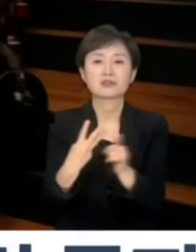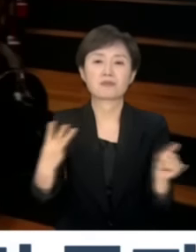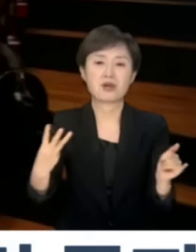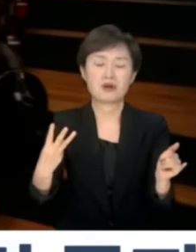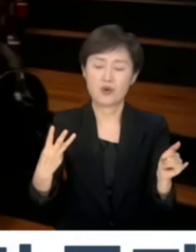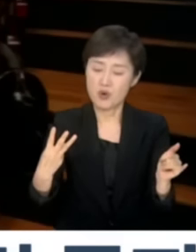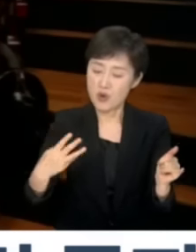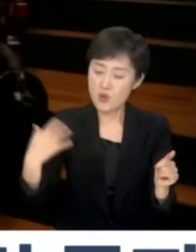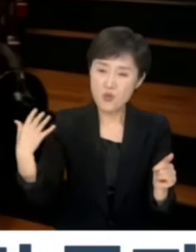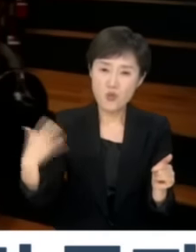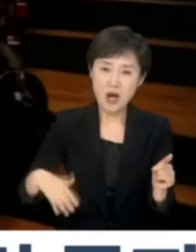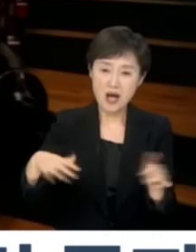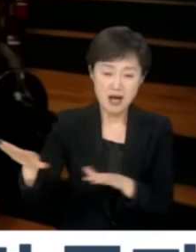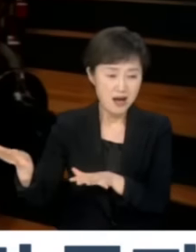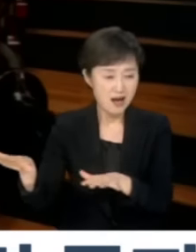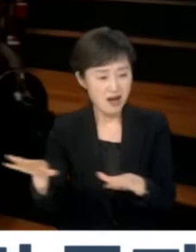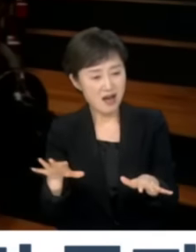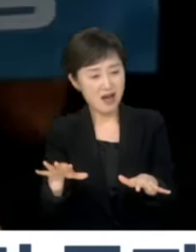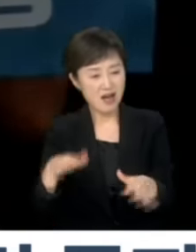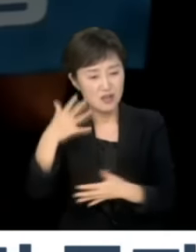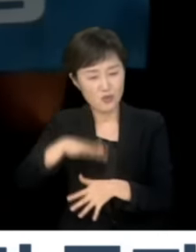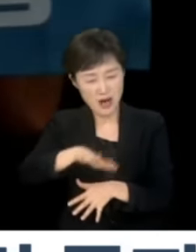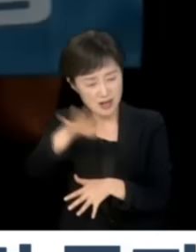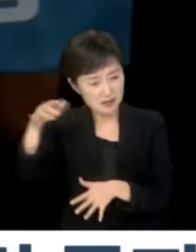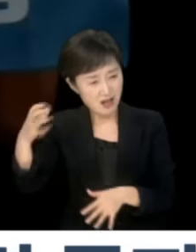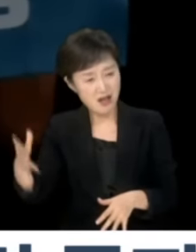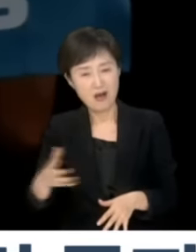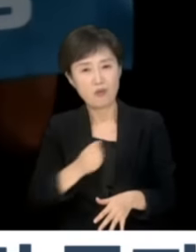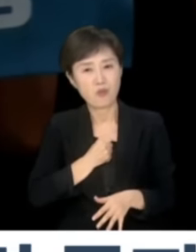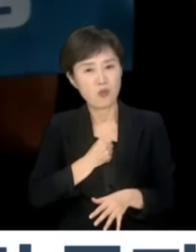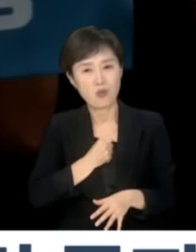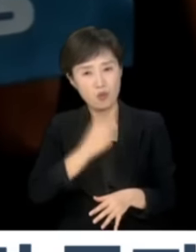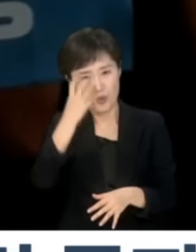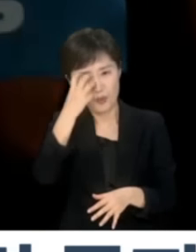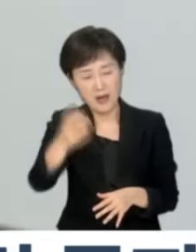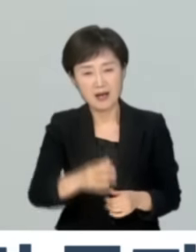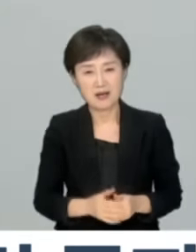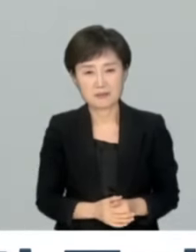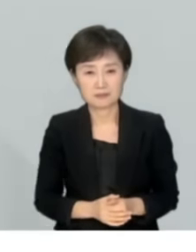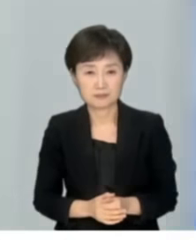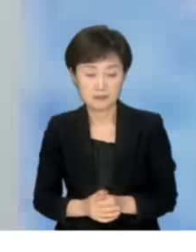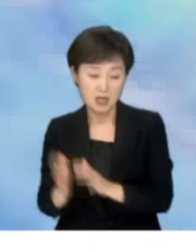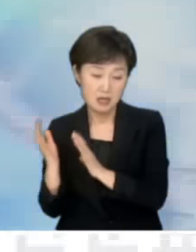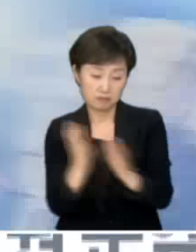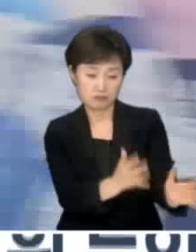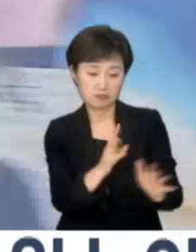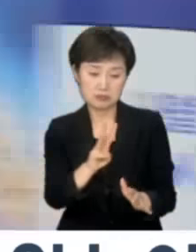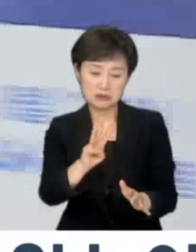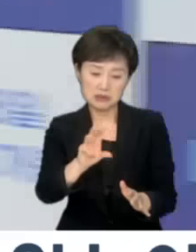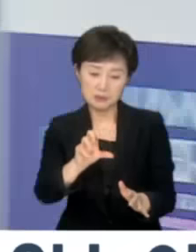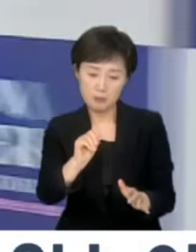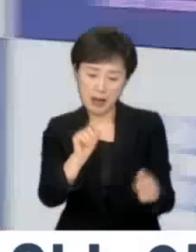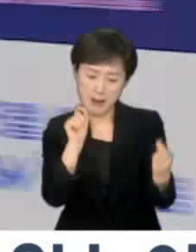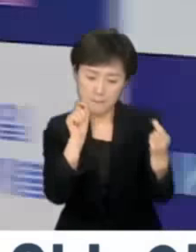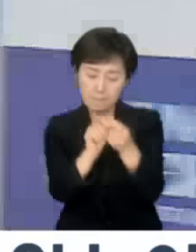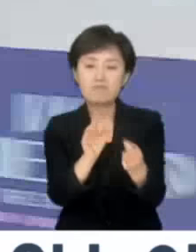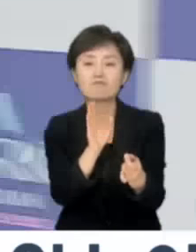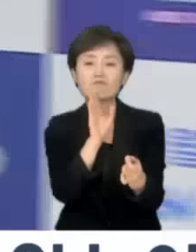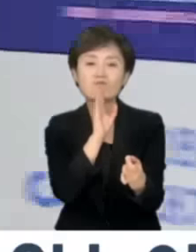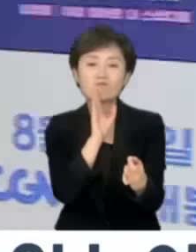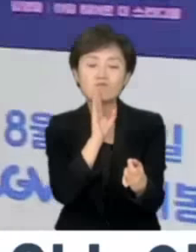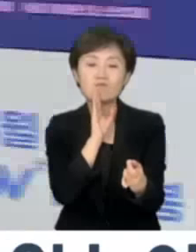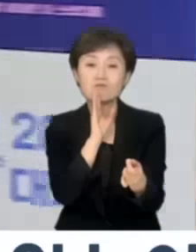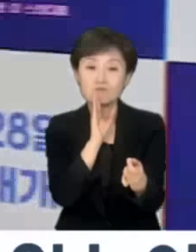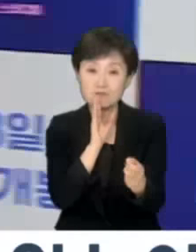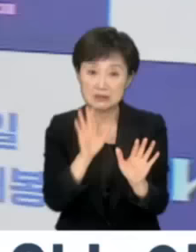기록해 가요계뿐만 아니라 영화계까지 놀라움을 안겼습니다. 누적 관객 수 35만 명 돌파를 목전에